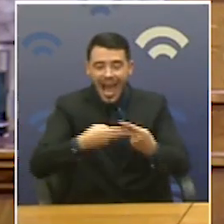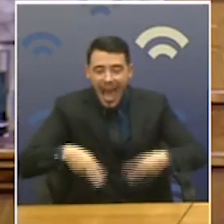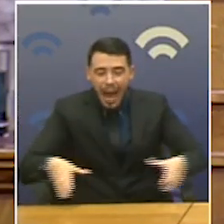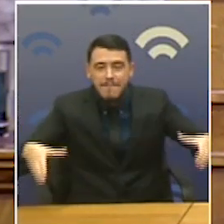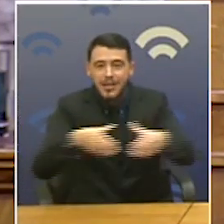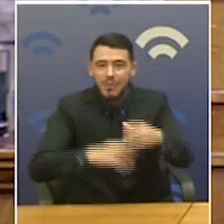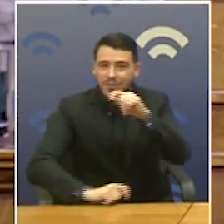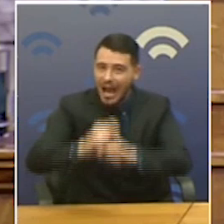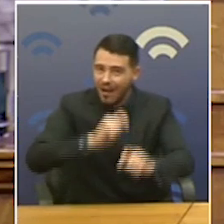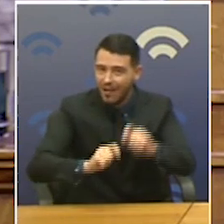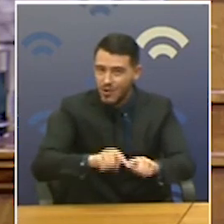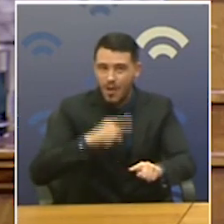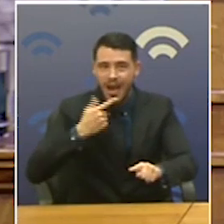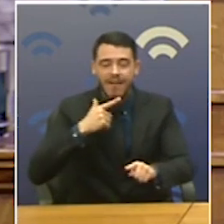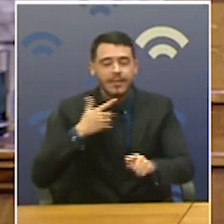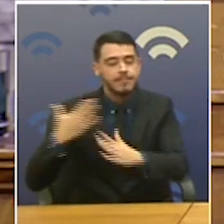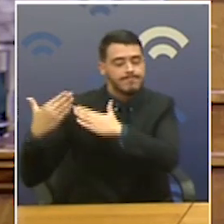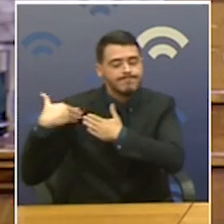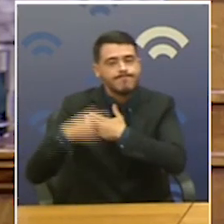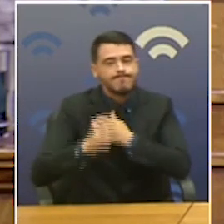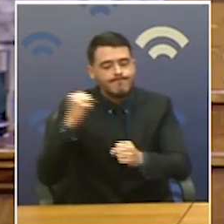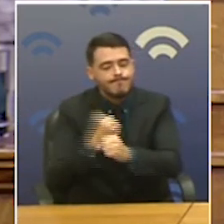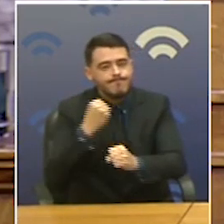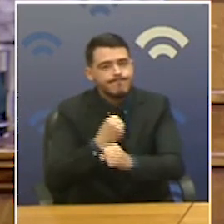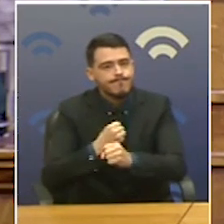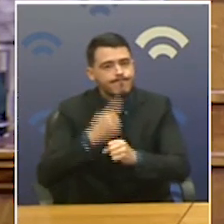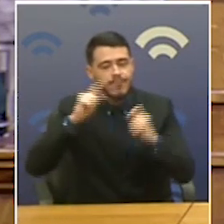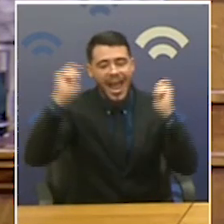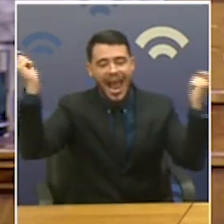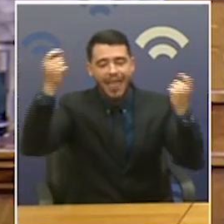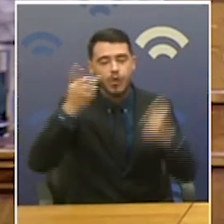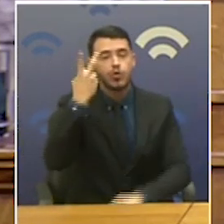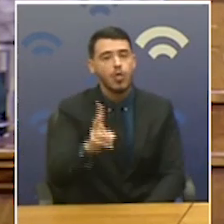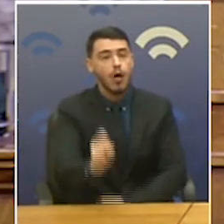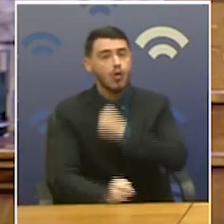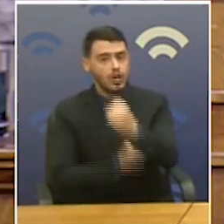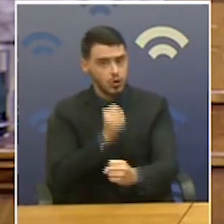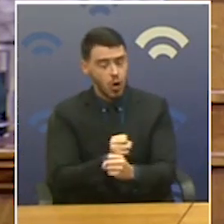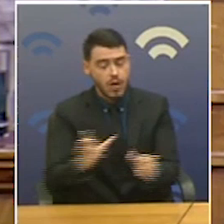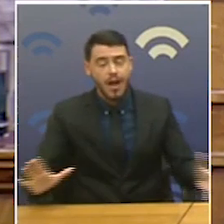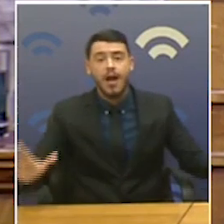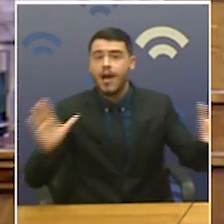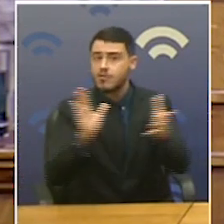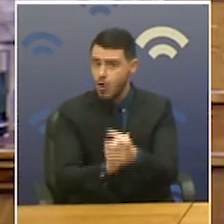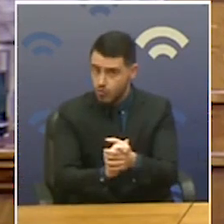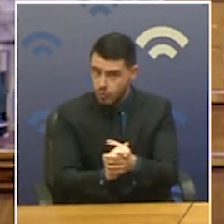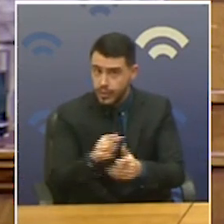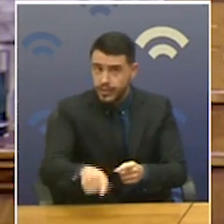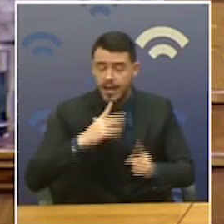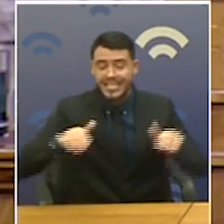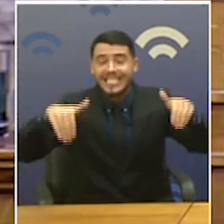των 200 χρόνων της Παλιγενεσίας. Ένα πνεύμα ενότητας, μετριοπάθειας, δημιουργικού